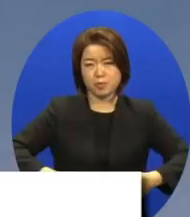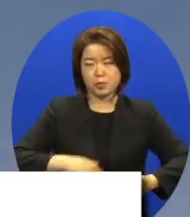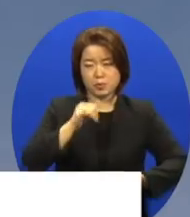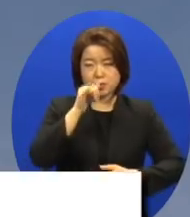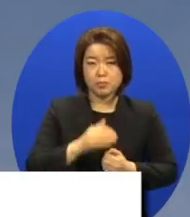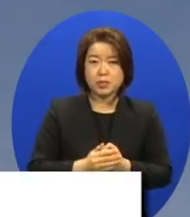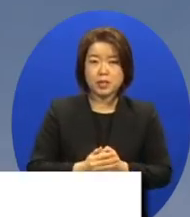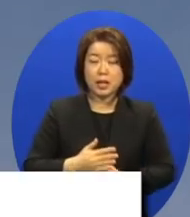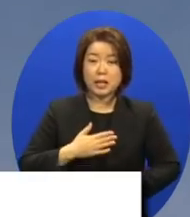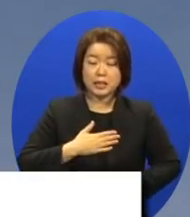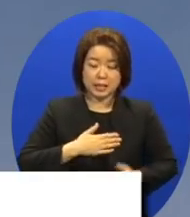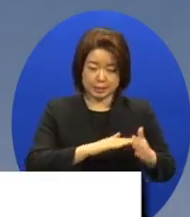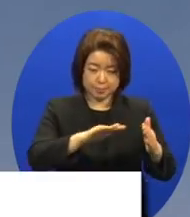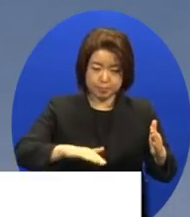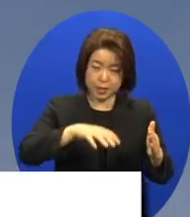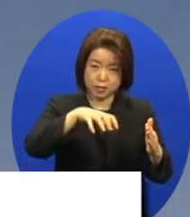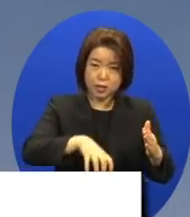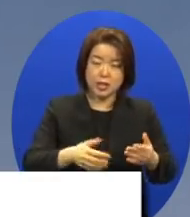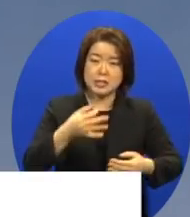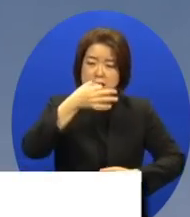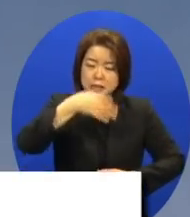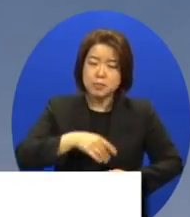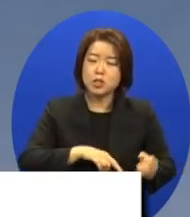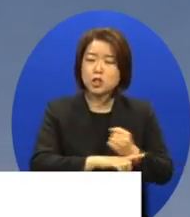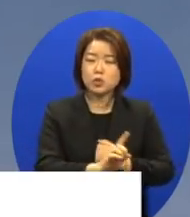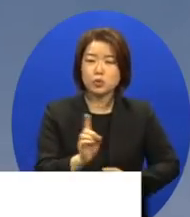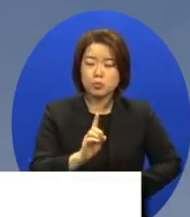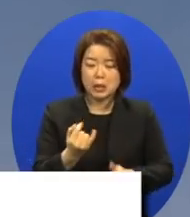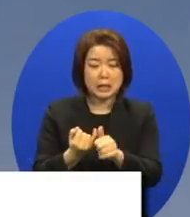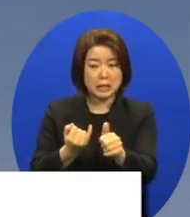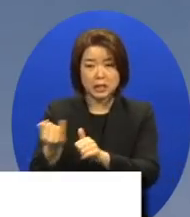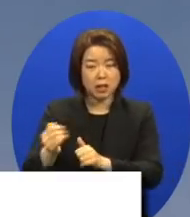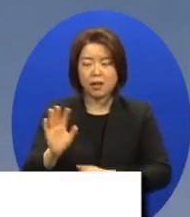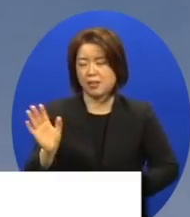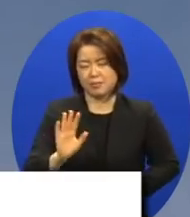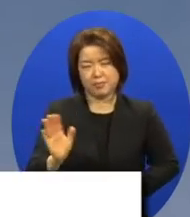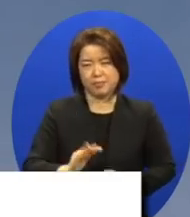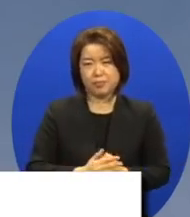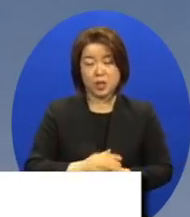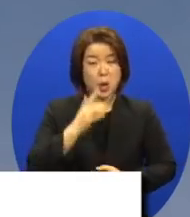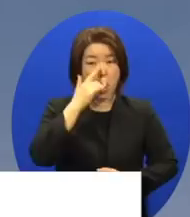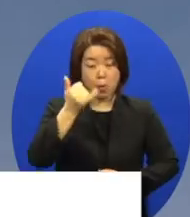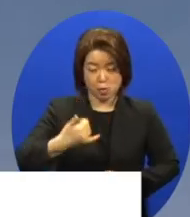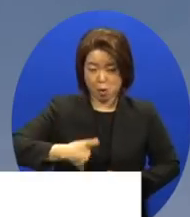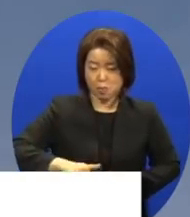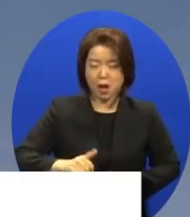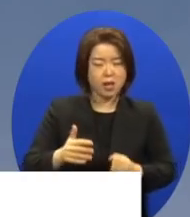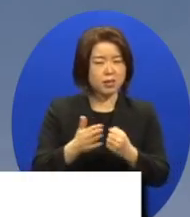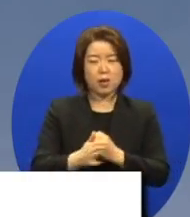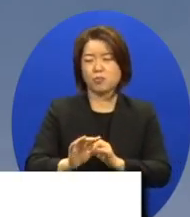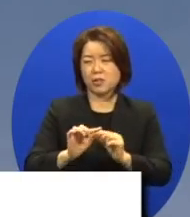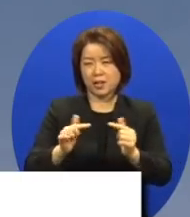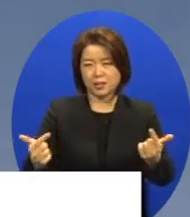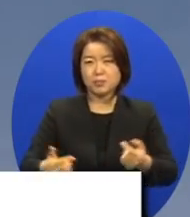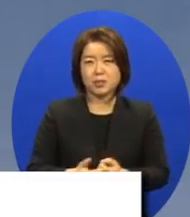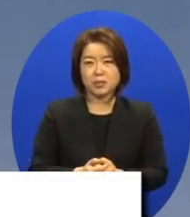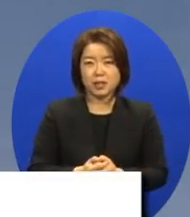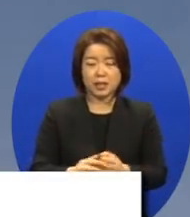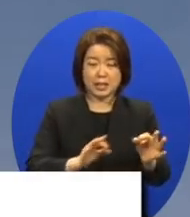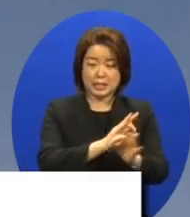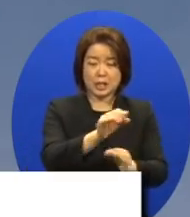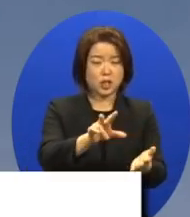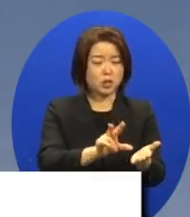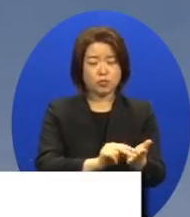우리가 가정에서 힘든 이후 배우자 때문에 아닙니다 부모 때문도 자식 때문도 아닙니다 경제적인